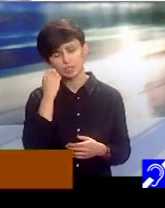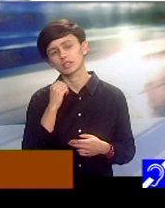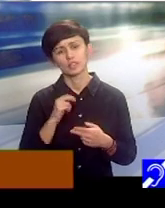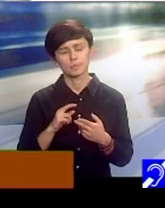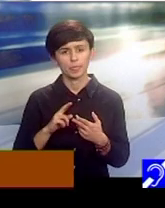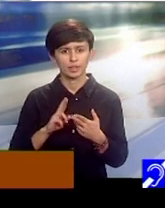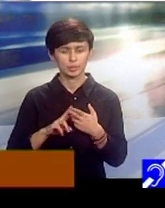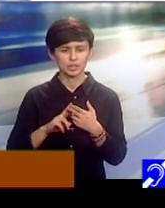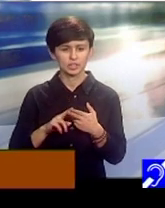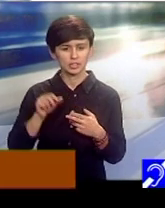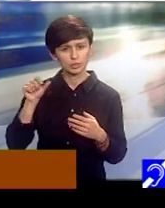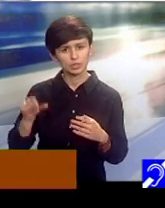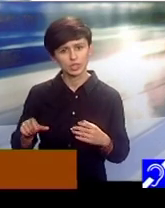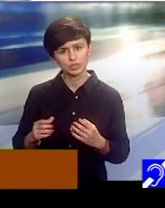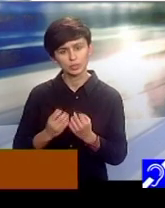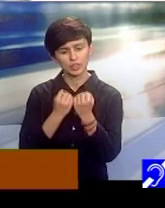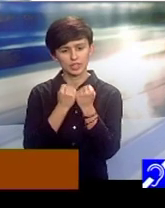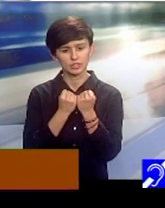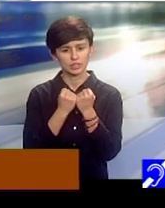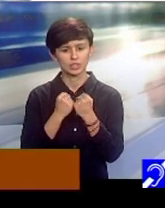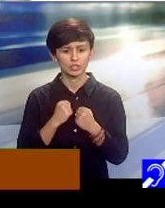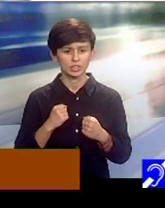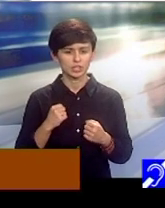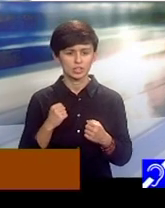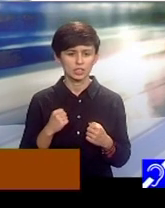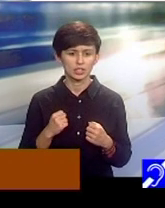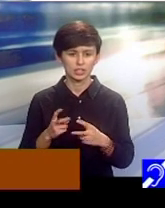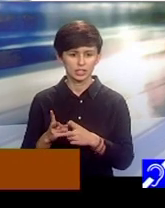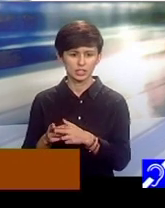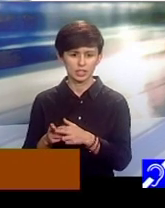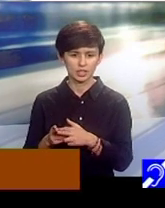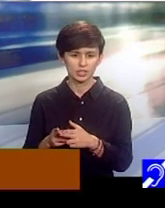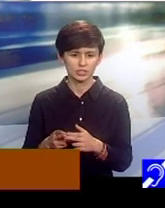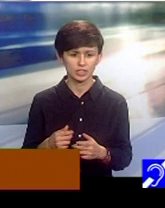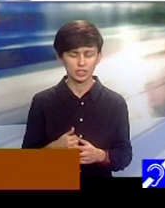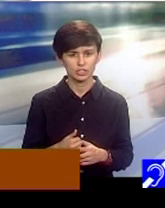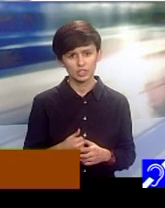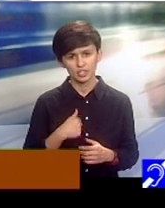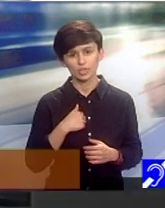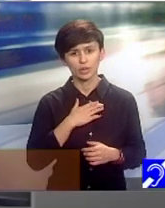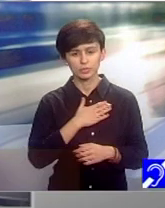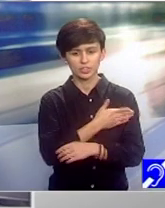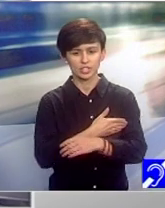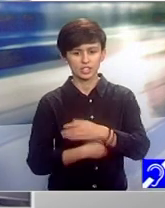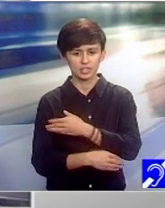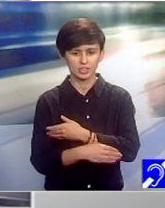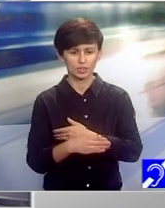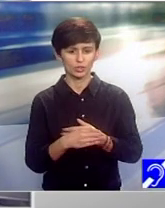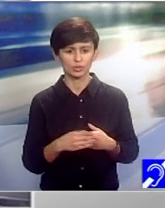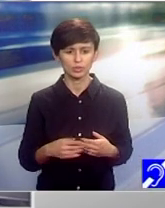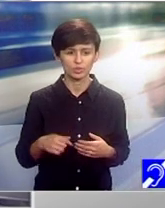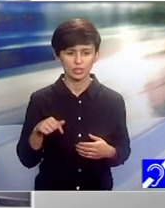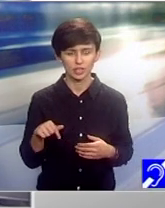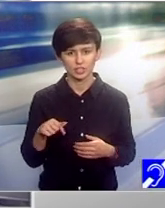un supraviețuitor de cancer din clubul temerarii, porți tricou cu o singură mare familie. Și ești acum unul dintre cei